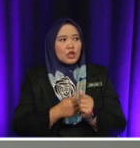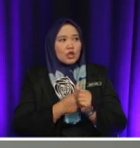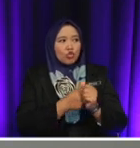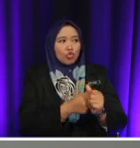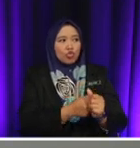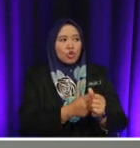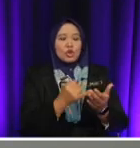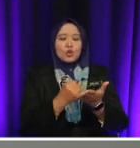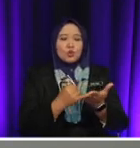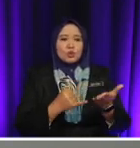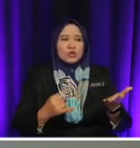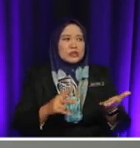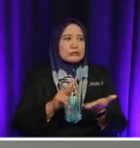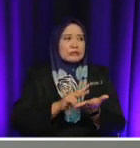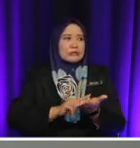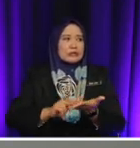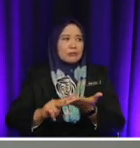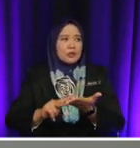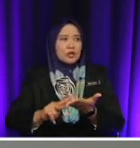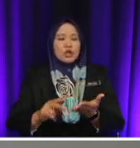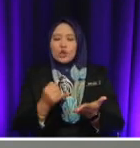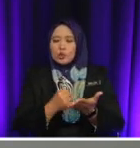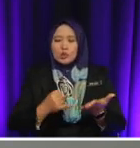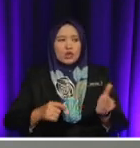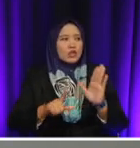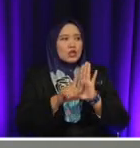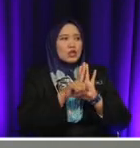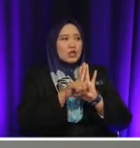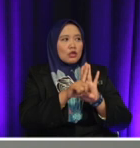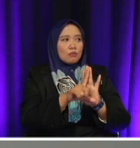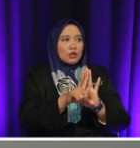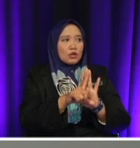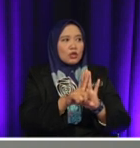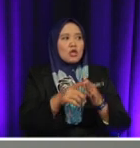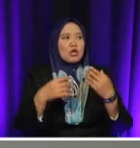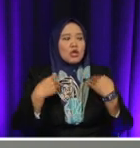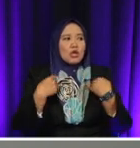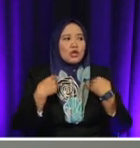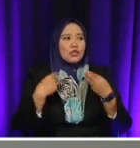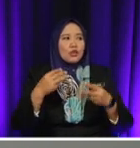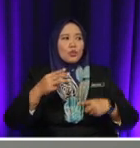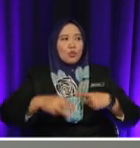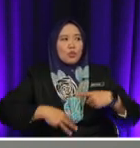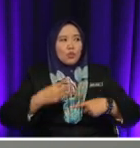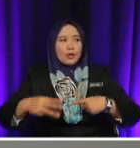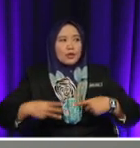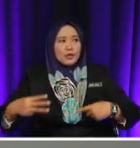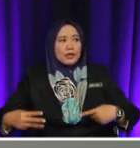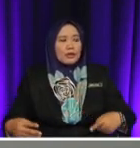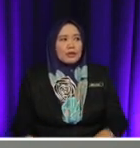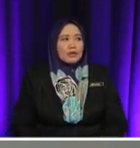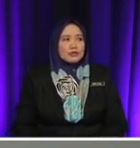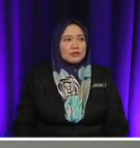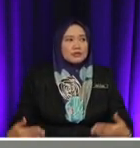dilabelkan dan juga nampak dia berfungsi okey daripada tiga-tiga pemakan ini